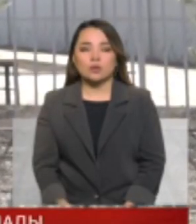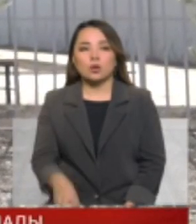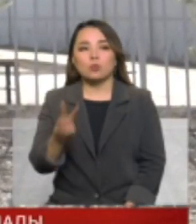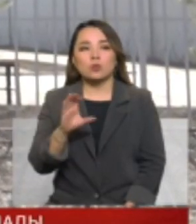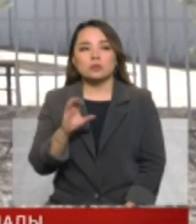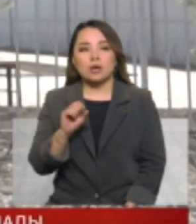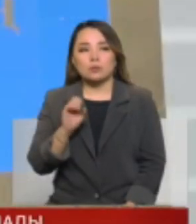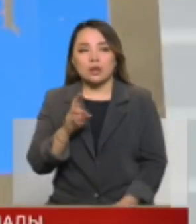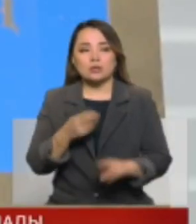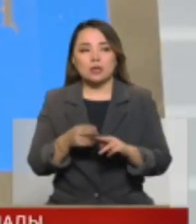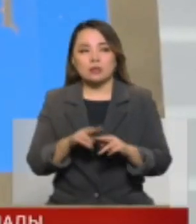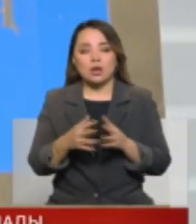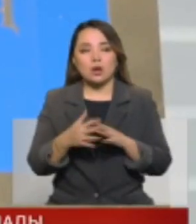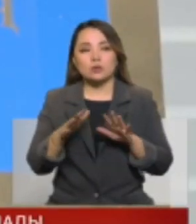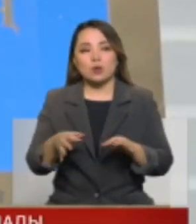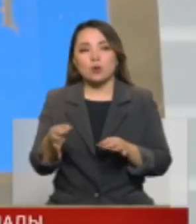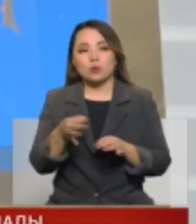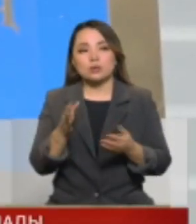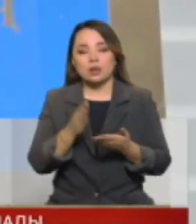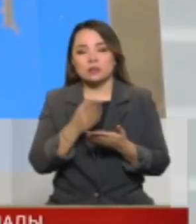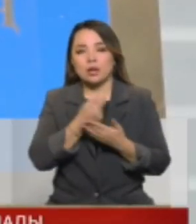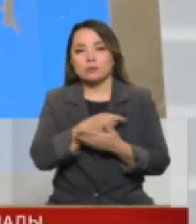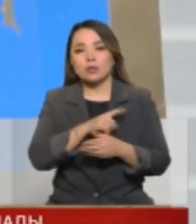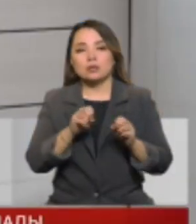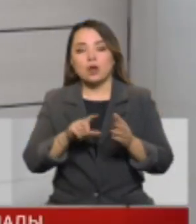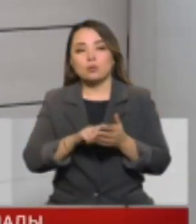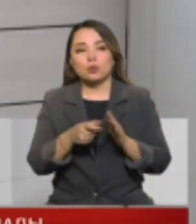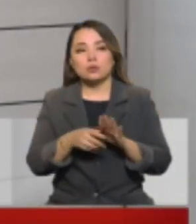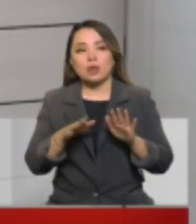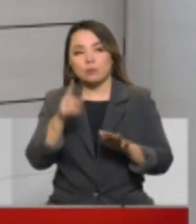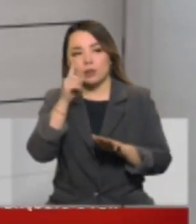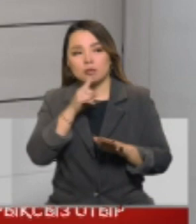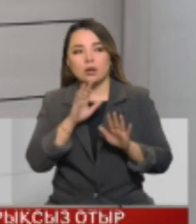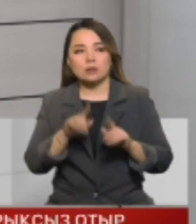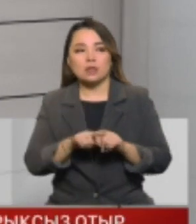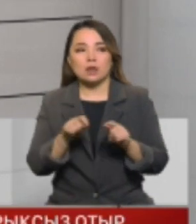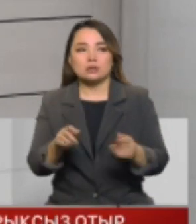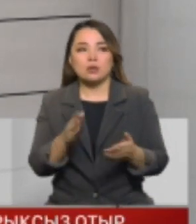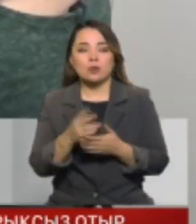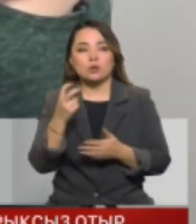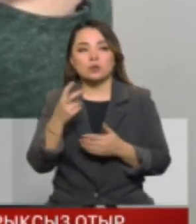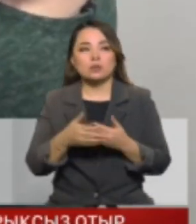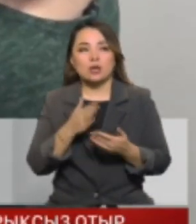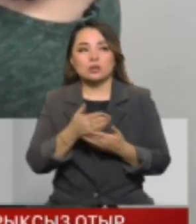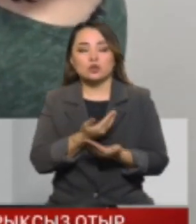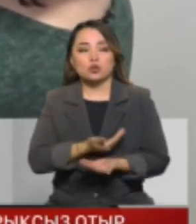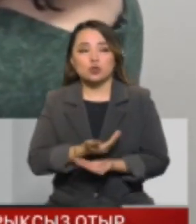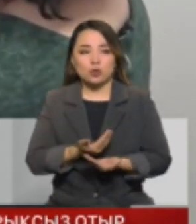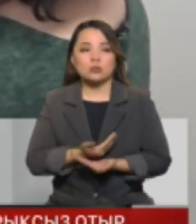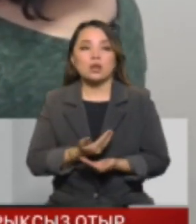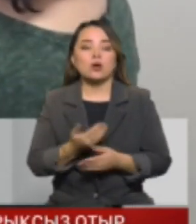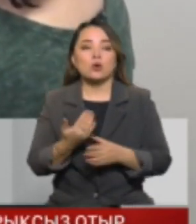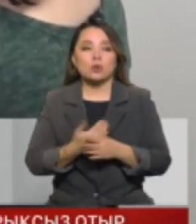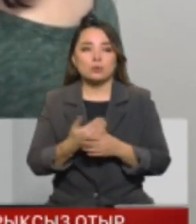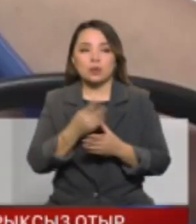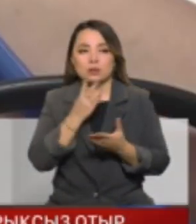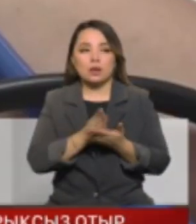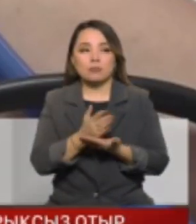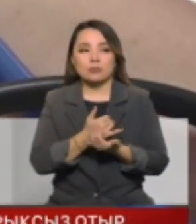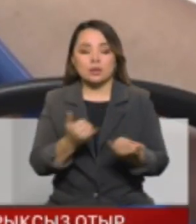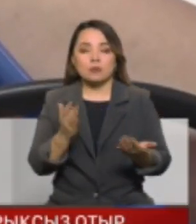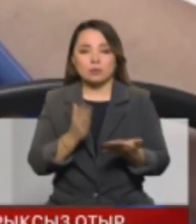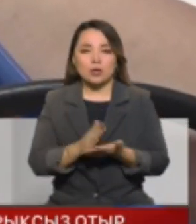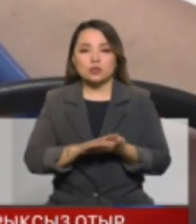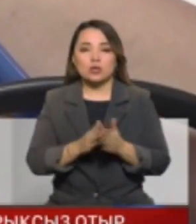Мұсабек ауылдық округіне қарасты Мәулімбай ауылындағы медициналық пункт осыдан бір ай бұрын ғана ашылды. 200-ден астам тұрғынға қызмет көрсетеді. Ескі ғимаратта